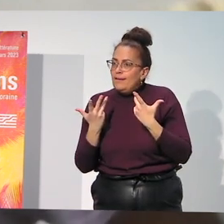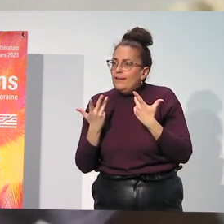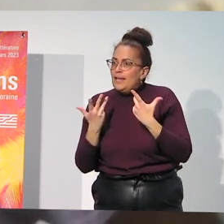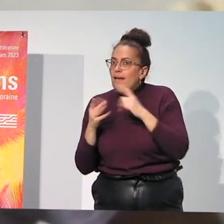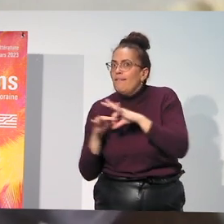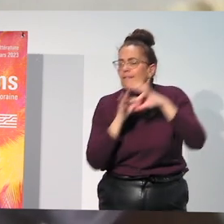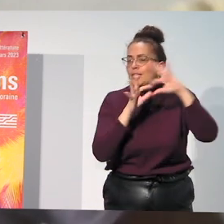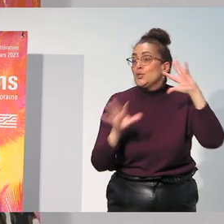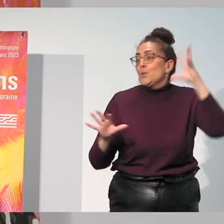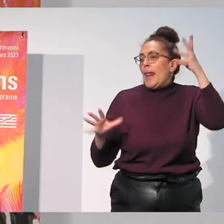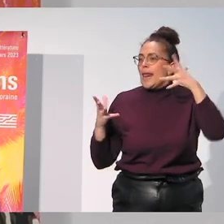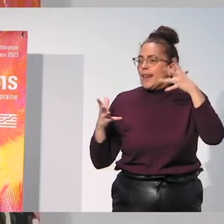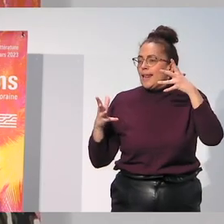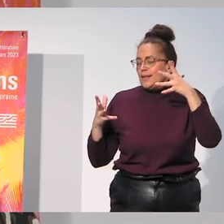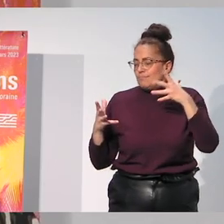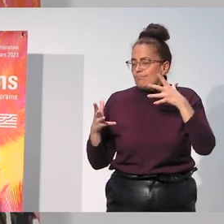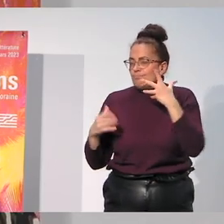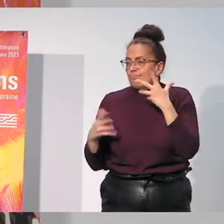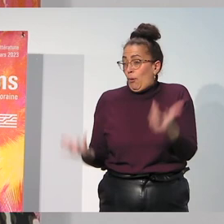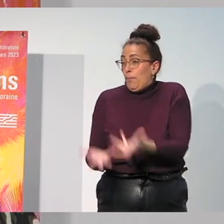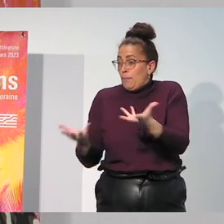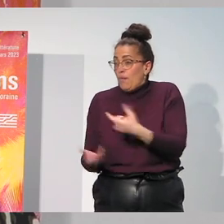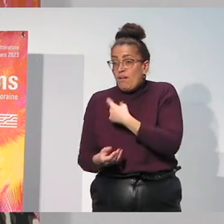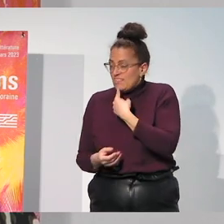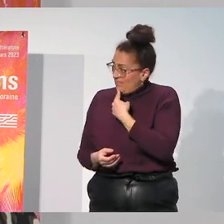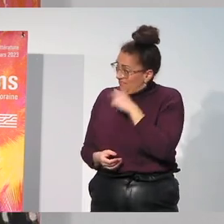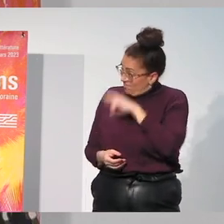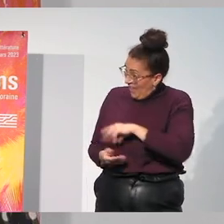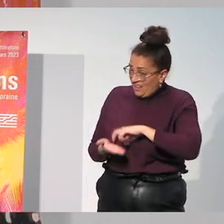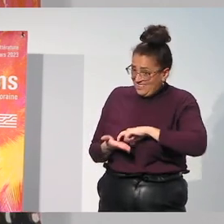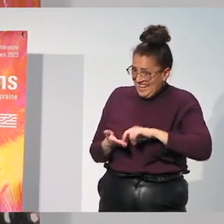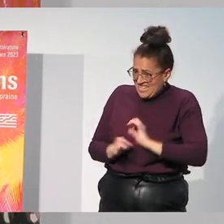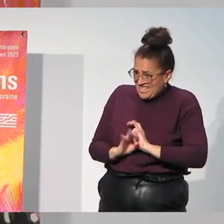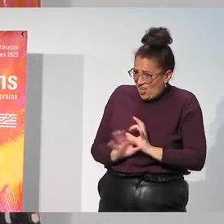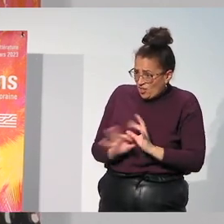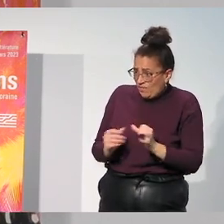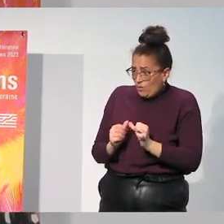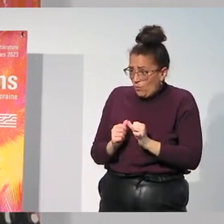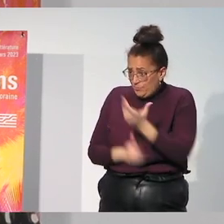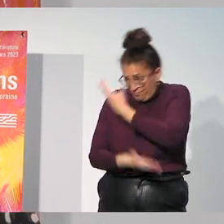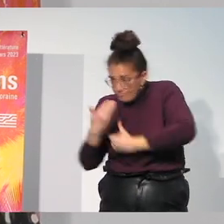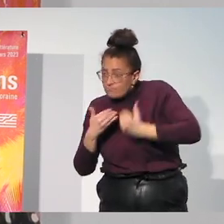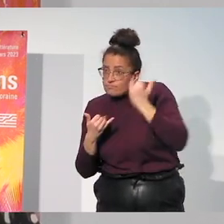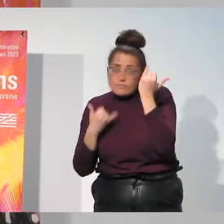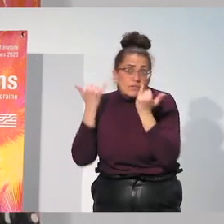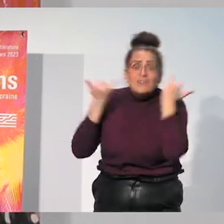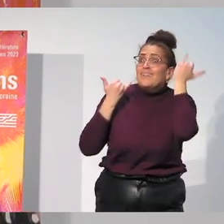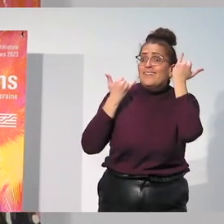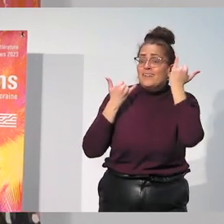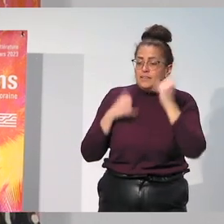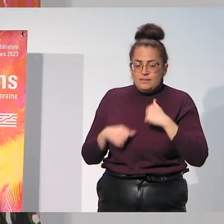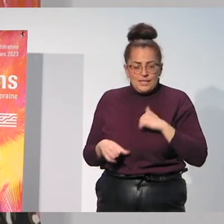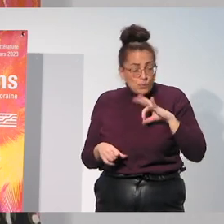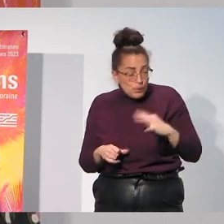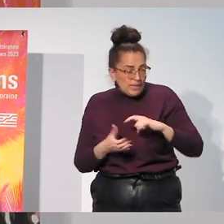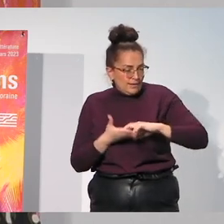sur, finalement, aucune trace, et donc là, il faut laisser libre cours à l'imagination. Totalement. Et heureusement qu'il n'y